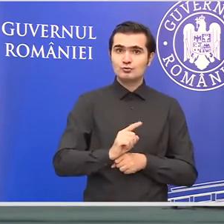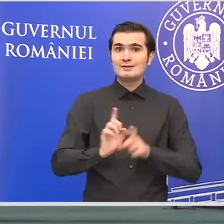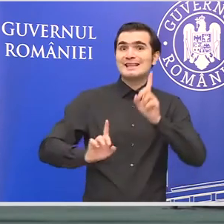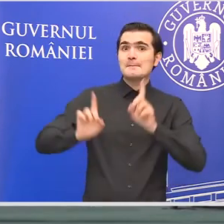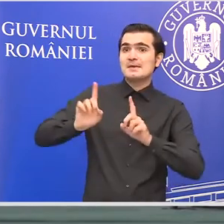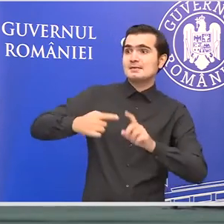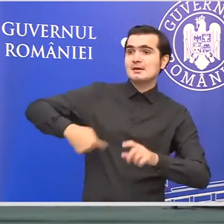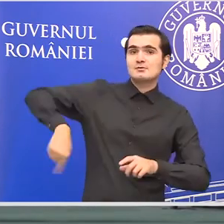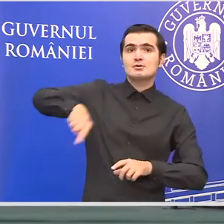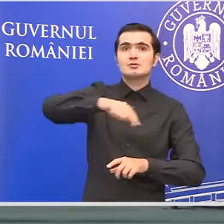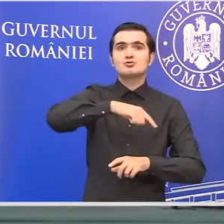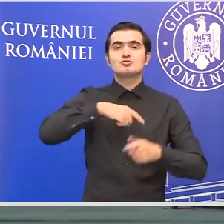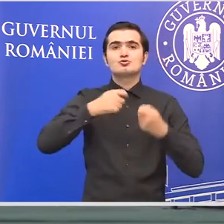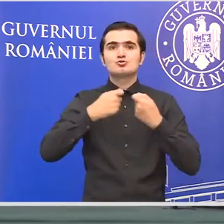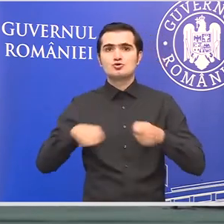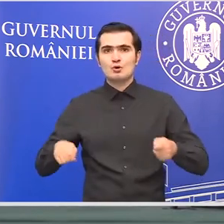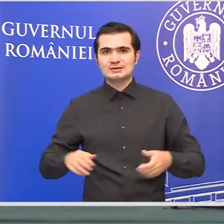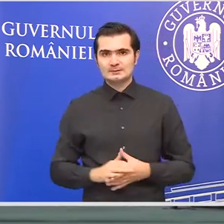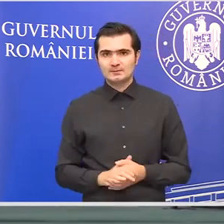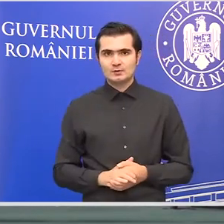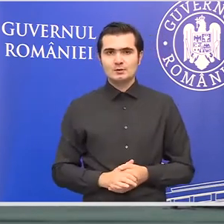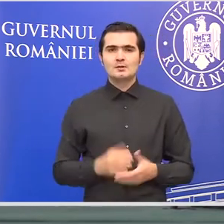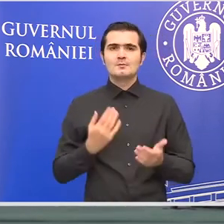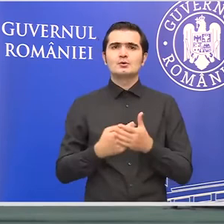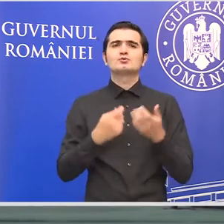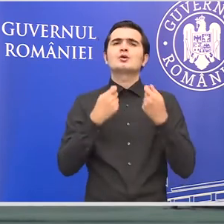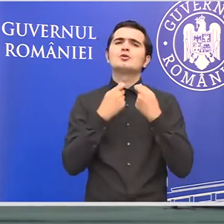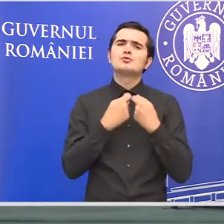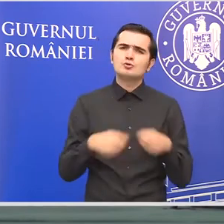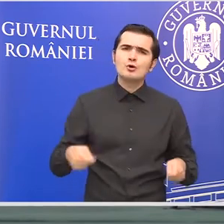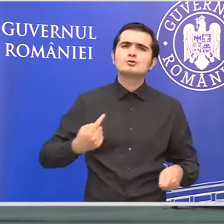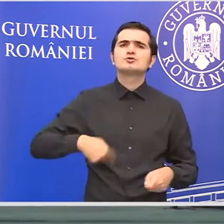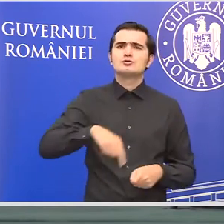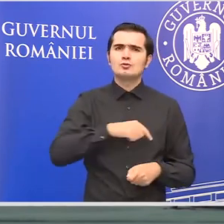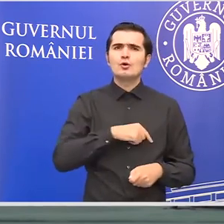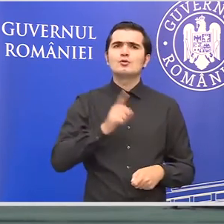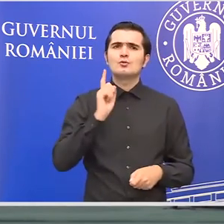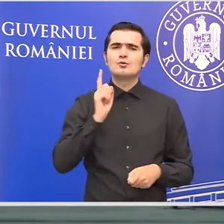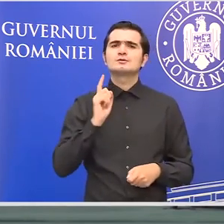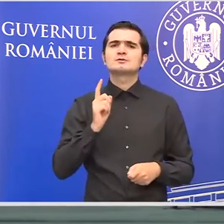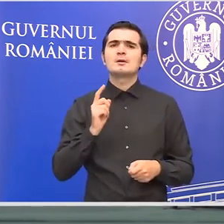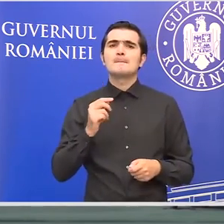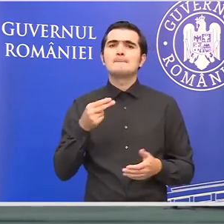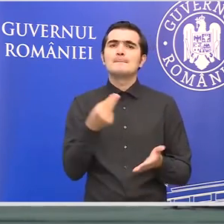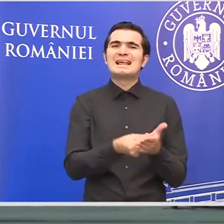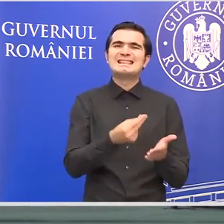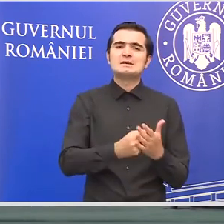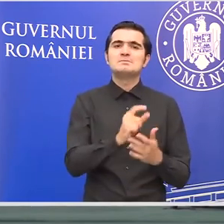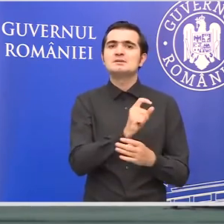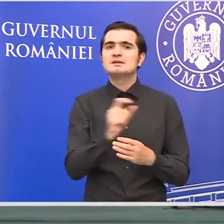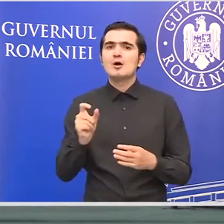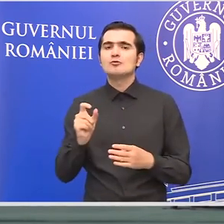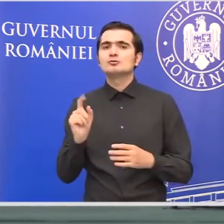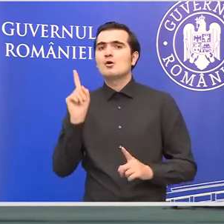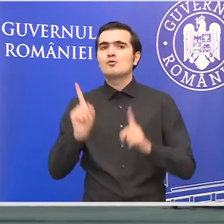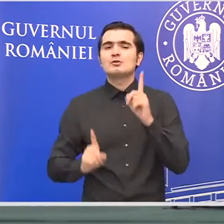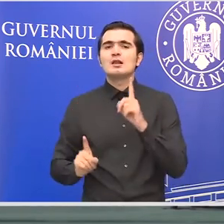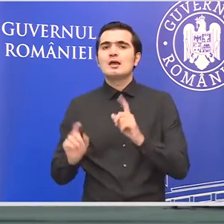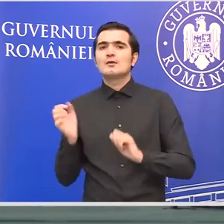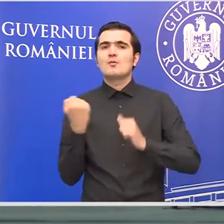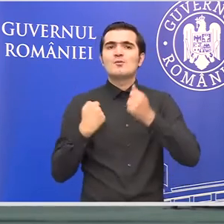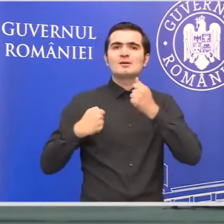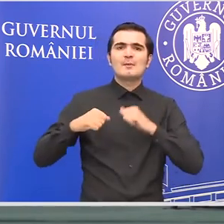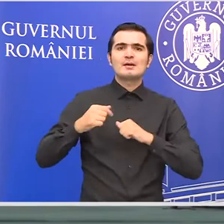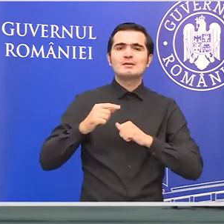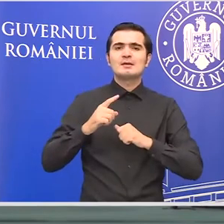toți. Practic, cu toții vom deconta anumite comportamente inadecvate sau mai puțin inspirate